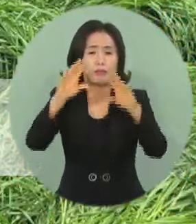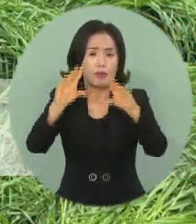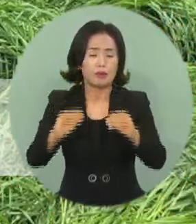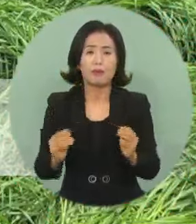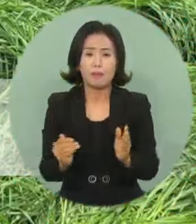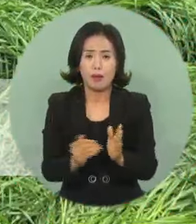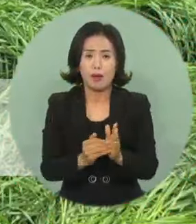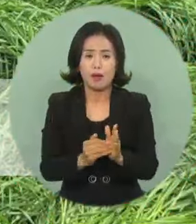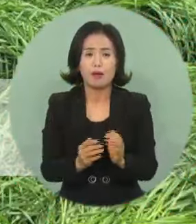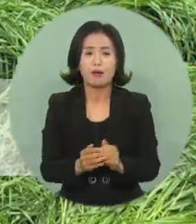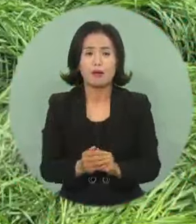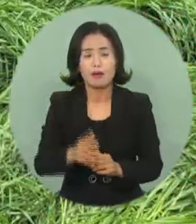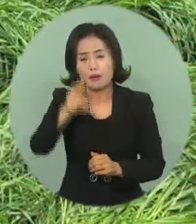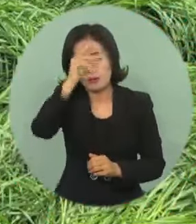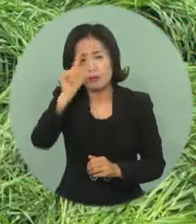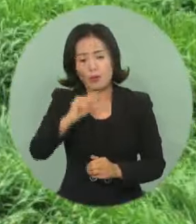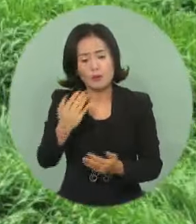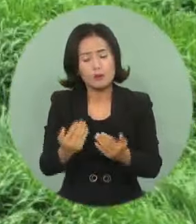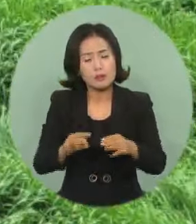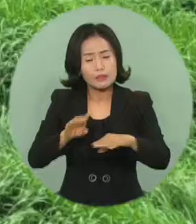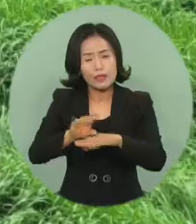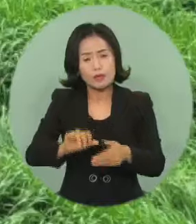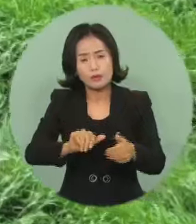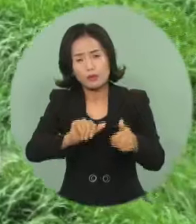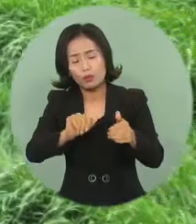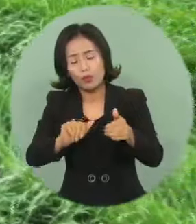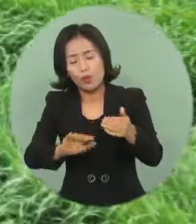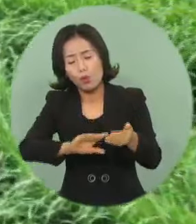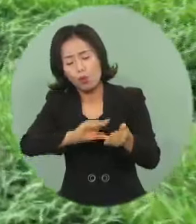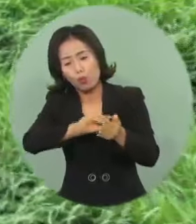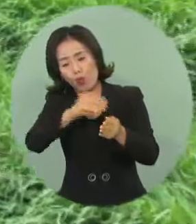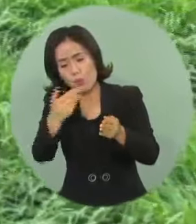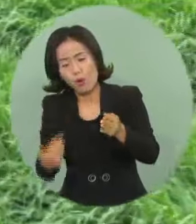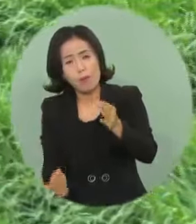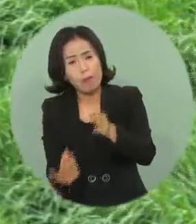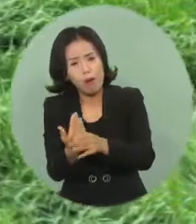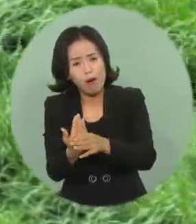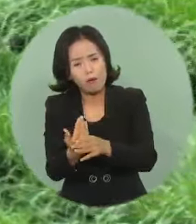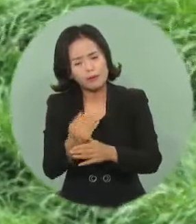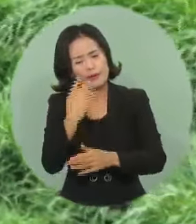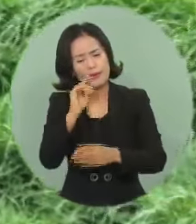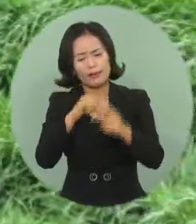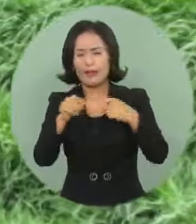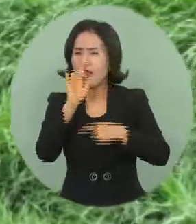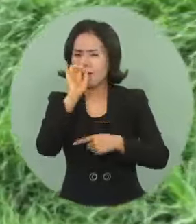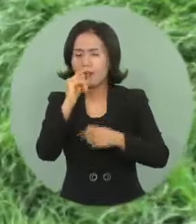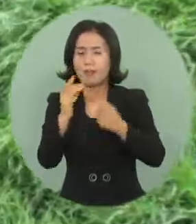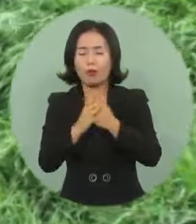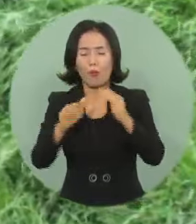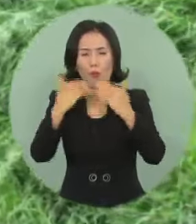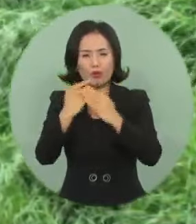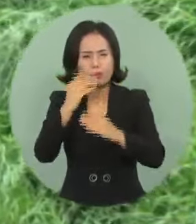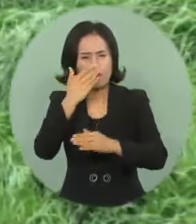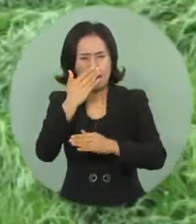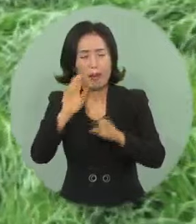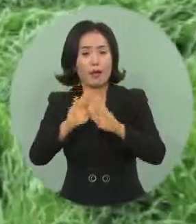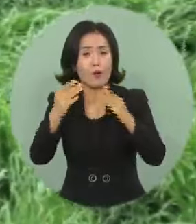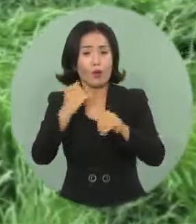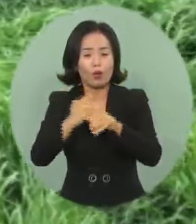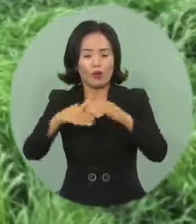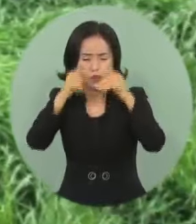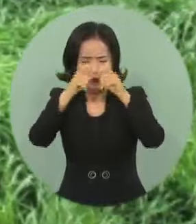꺼졌습니다. 경찰은 차량이 사고가 난 경위가 상식적이지 않다며 모든 가능성을 열어두고 정밀